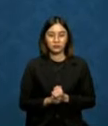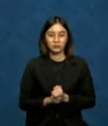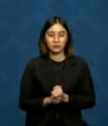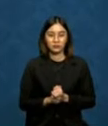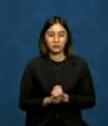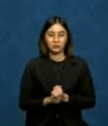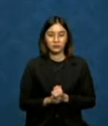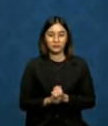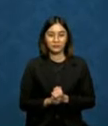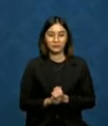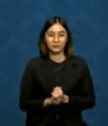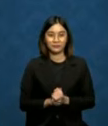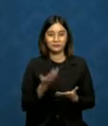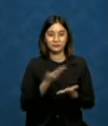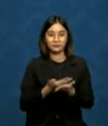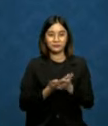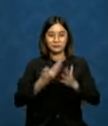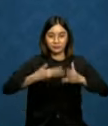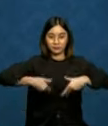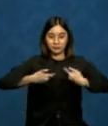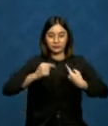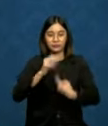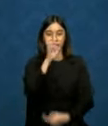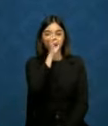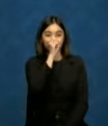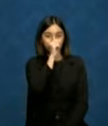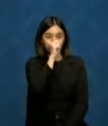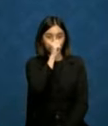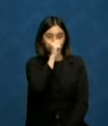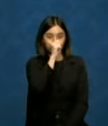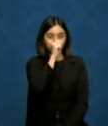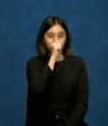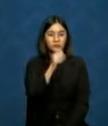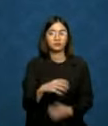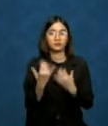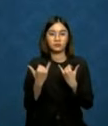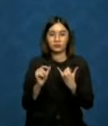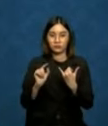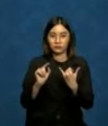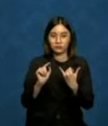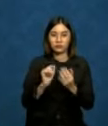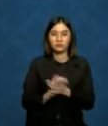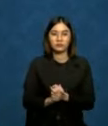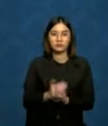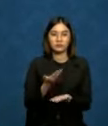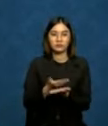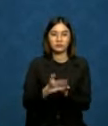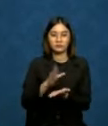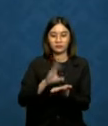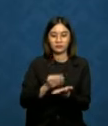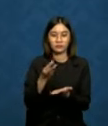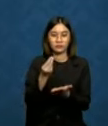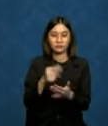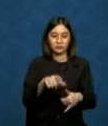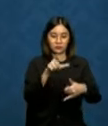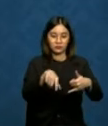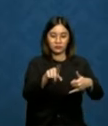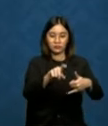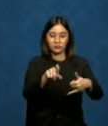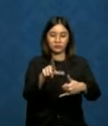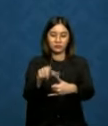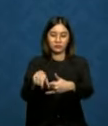ของเอ่อรายได้จากค่าทดสอบนะคะอันนี้ก็เราจะเก็บคนละ 100